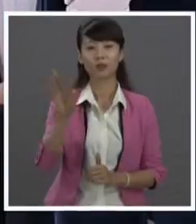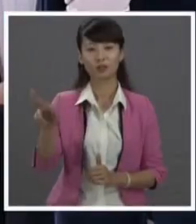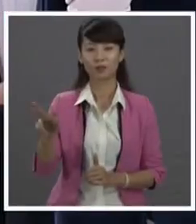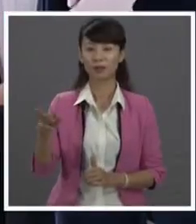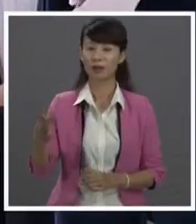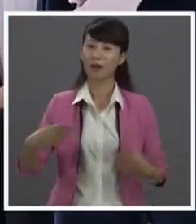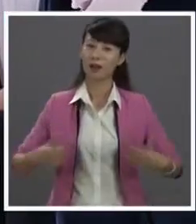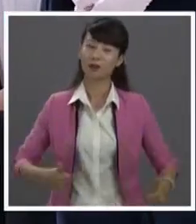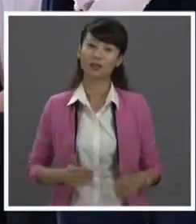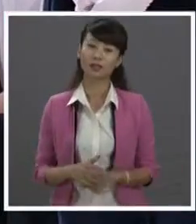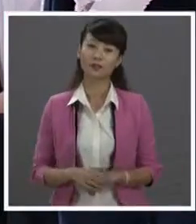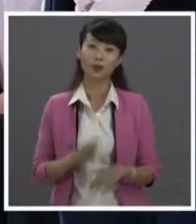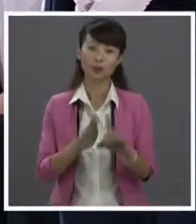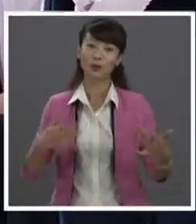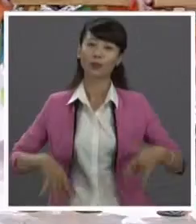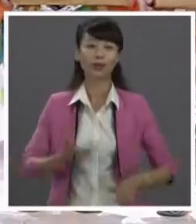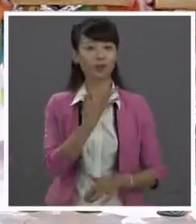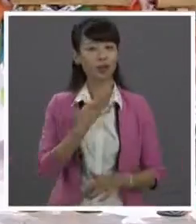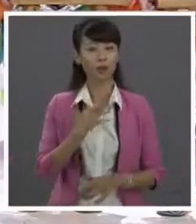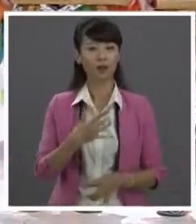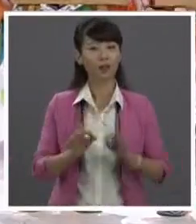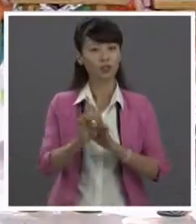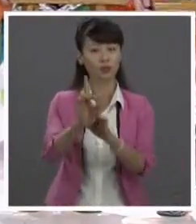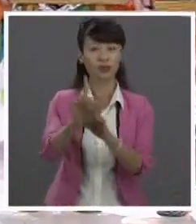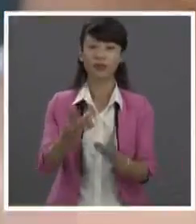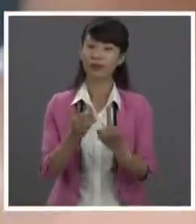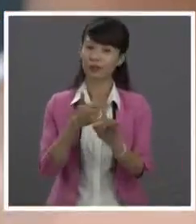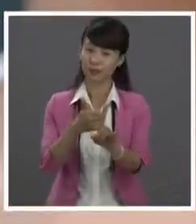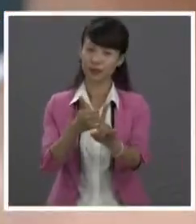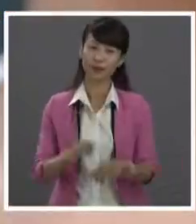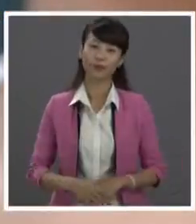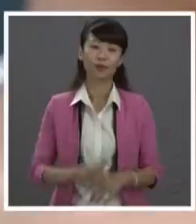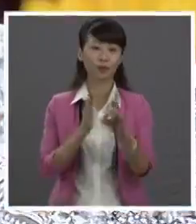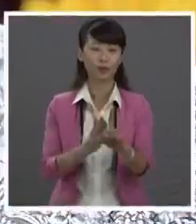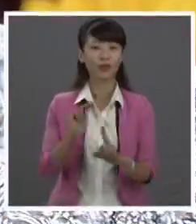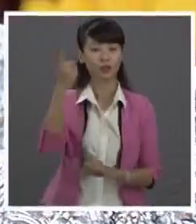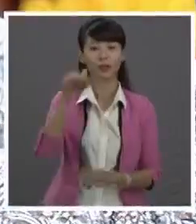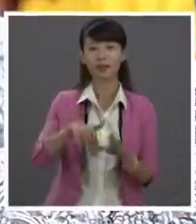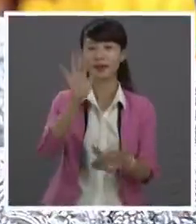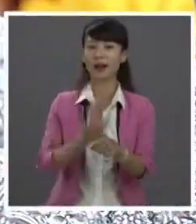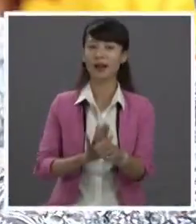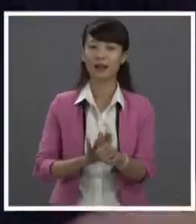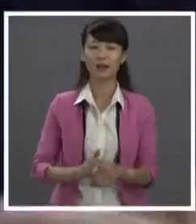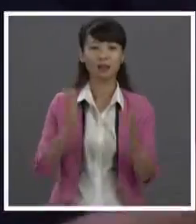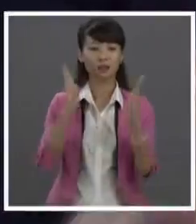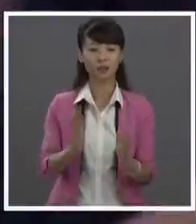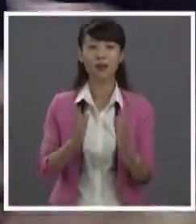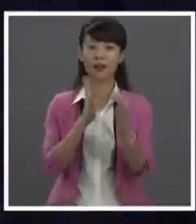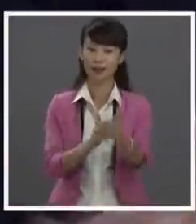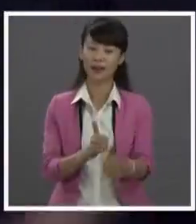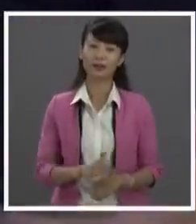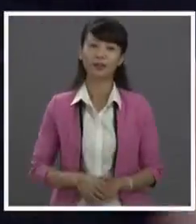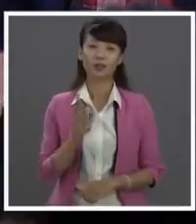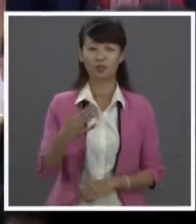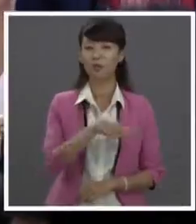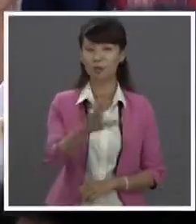望、执着和追求，他们对生活的那种热爱和积极和正能量，就是我们的老师。 今